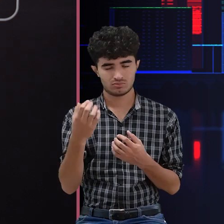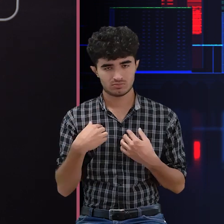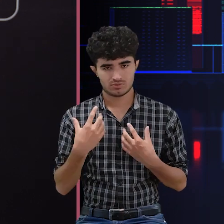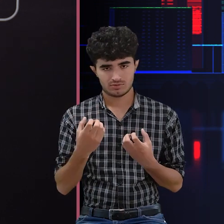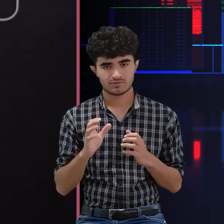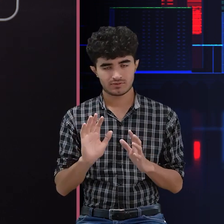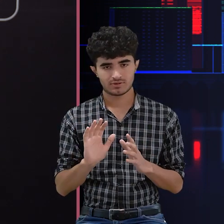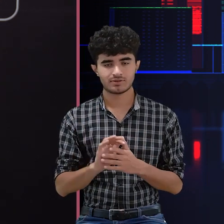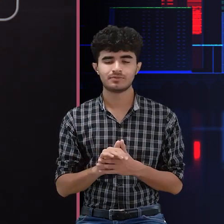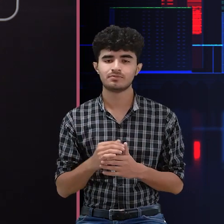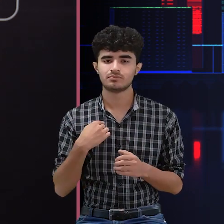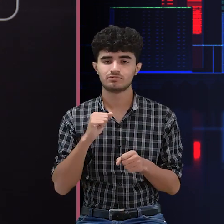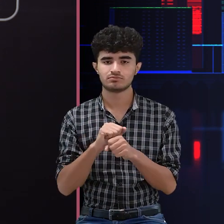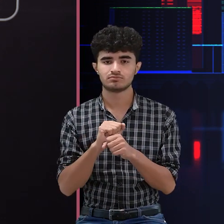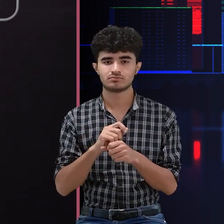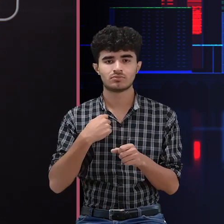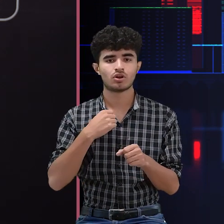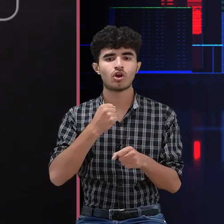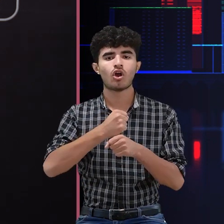اور لیول پہ